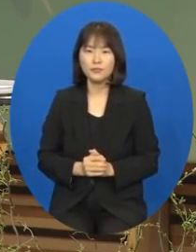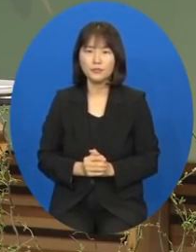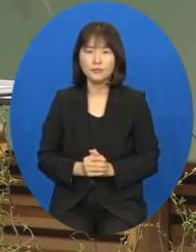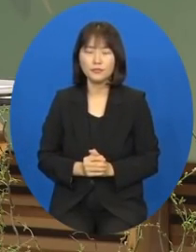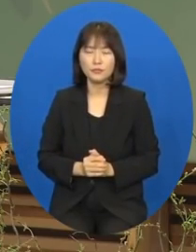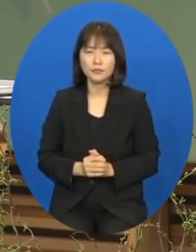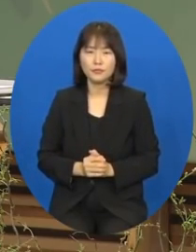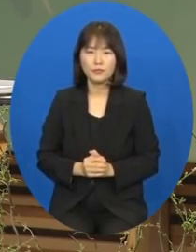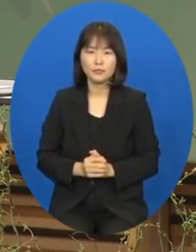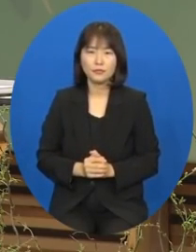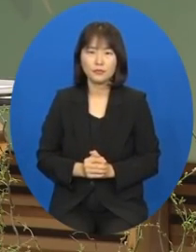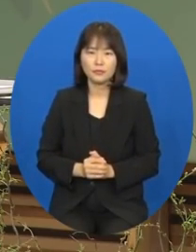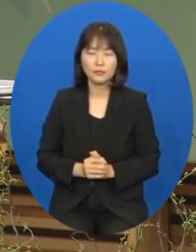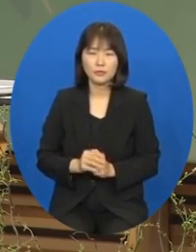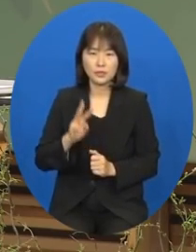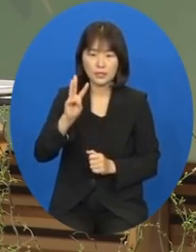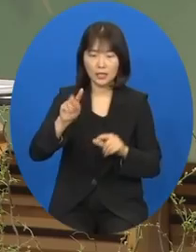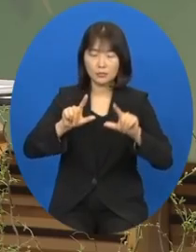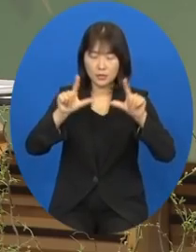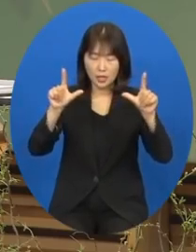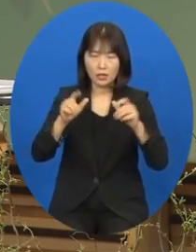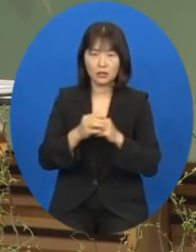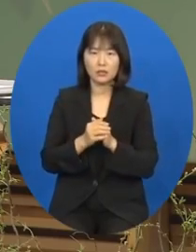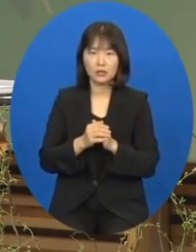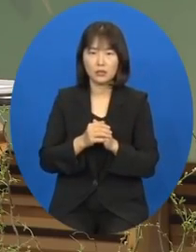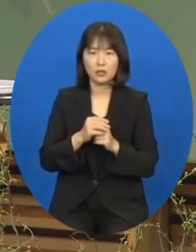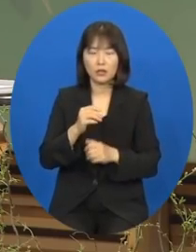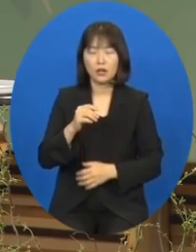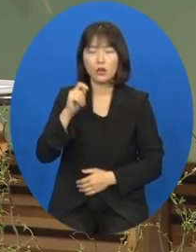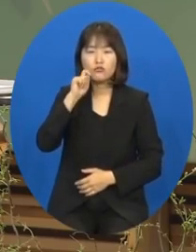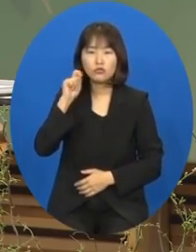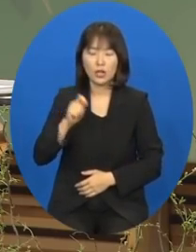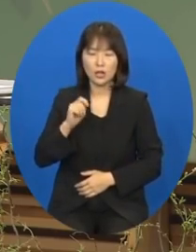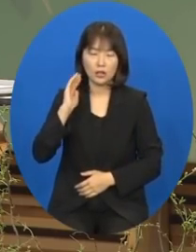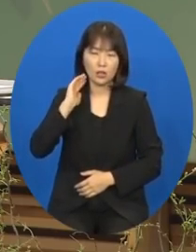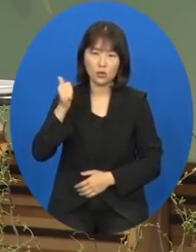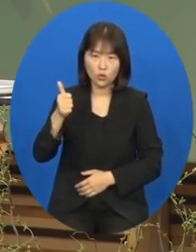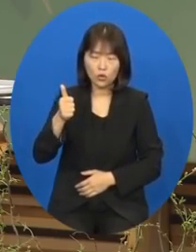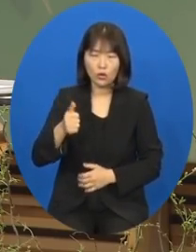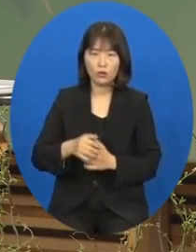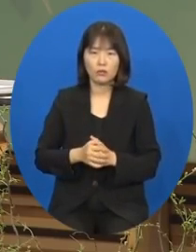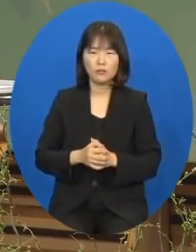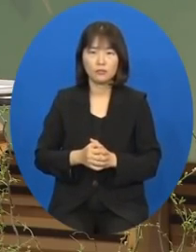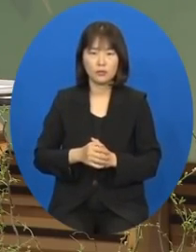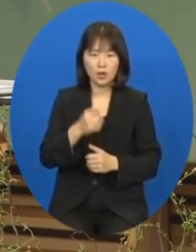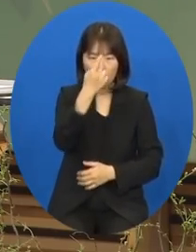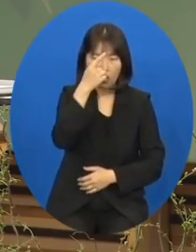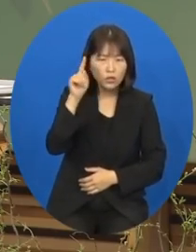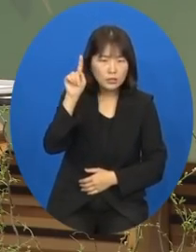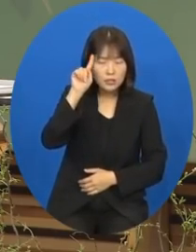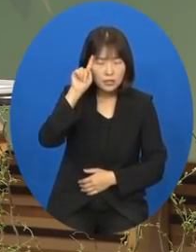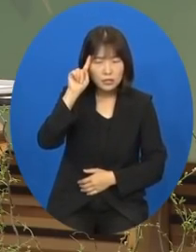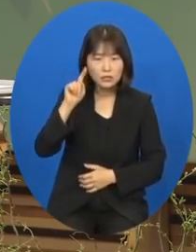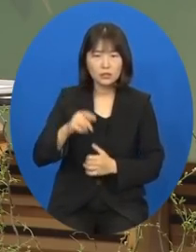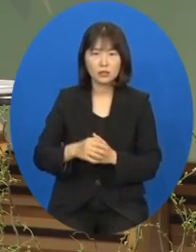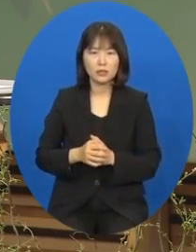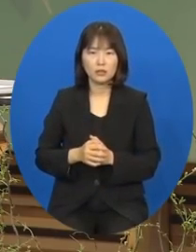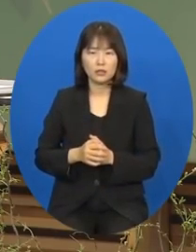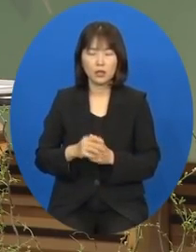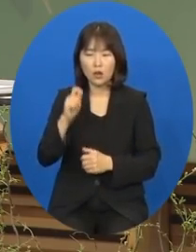지난 3일 유 크라이 나절 n 스키 대통령이 이런 설명서를 냈다고 하죠 러시아가 우크라이나 대성당과 교회와